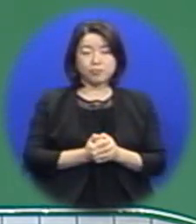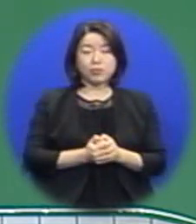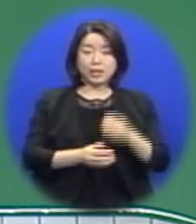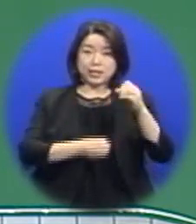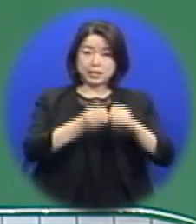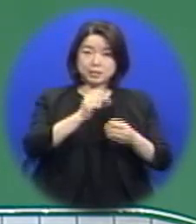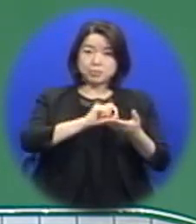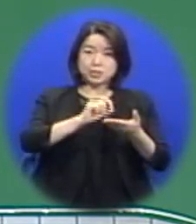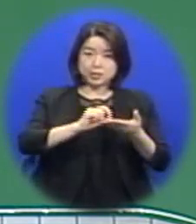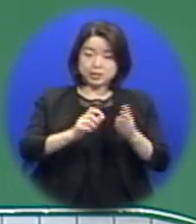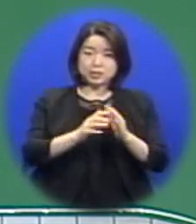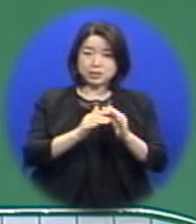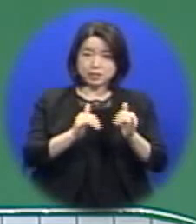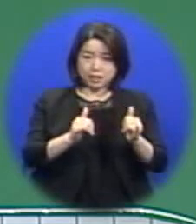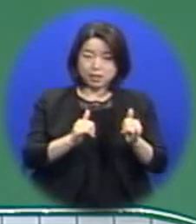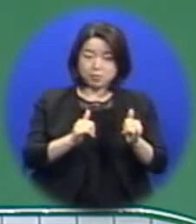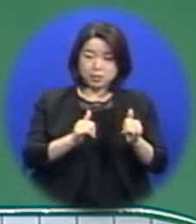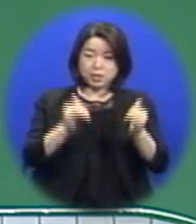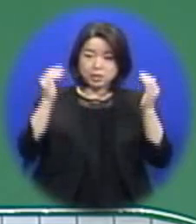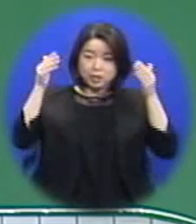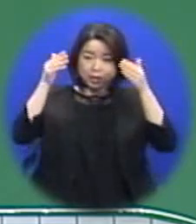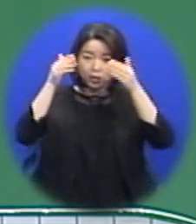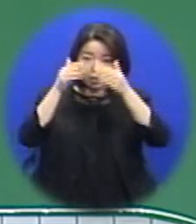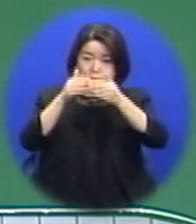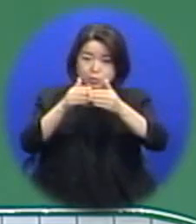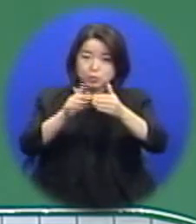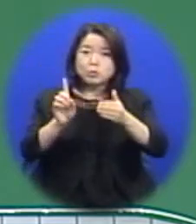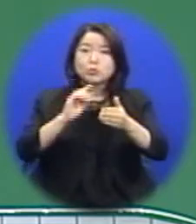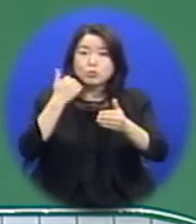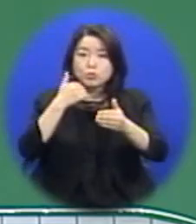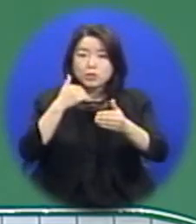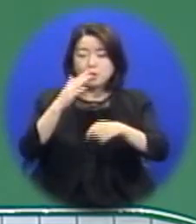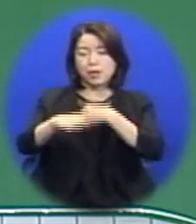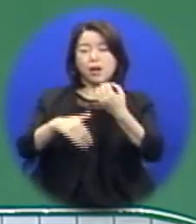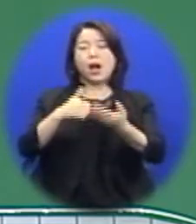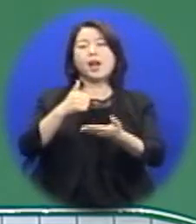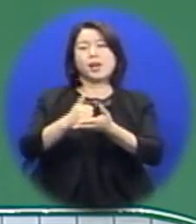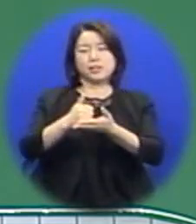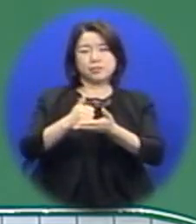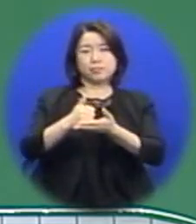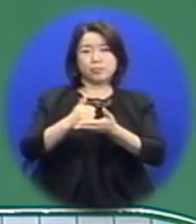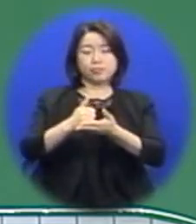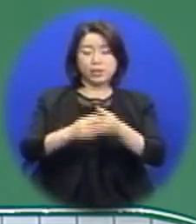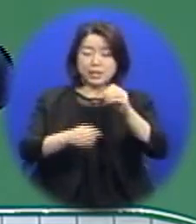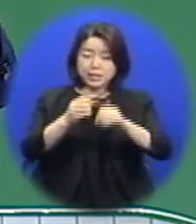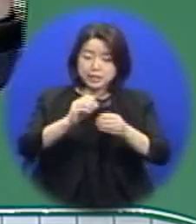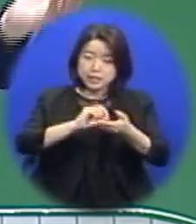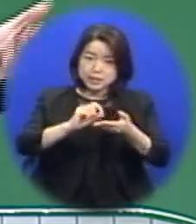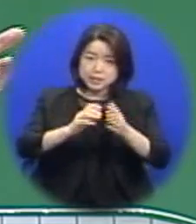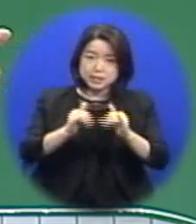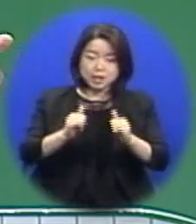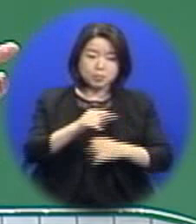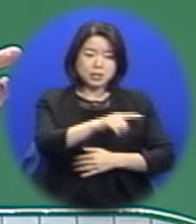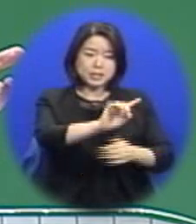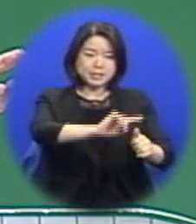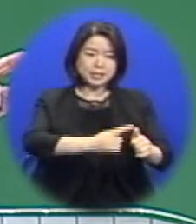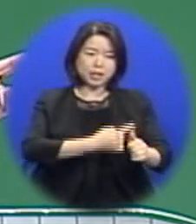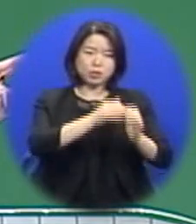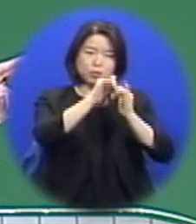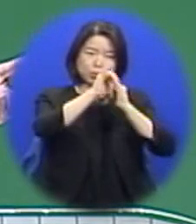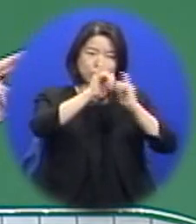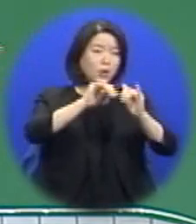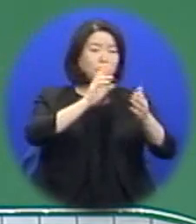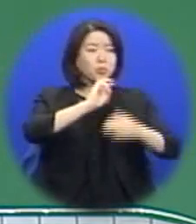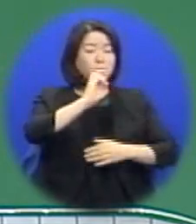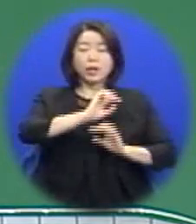시편 기자가 주목하는 것은 그 세상을 만드신 하나님이세요. 시편 기자는 이 자연의 위대함을 노래하는 게